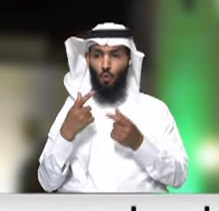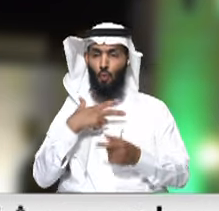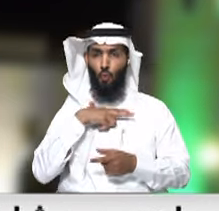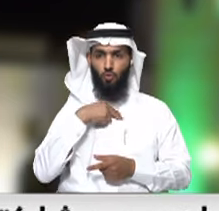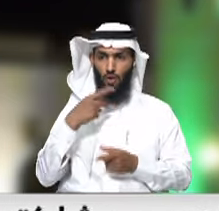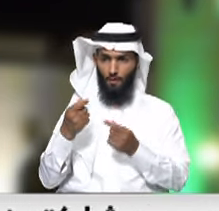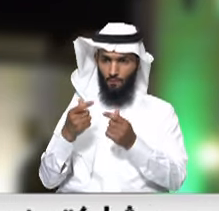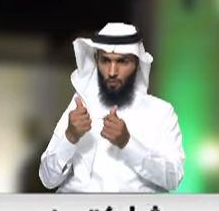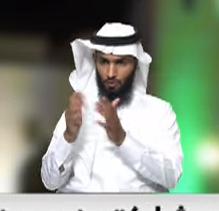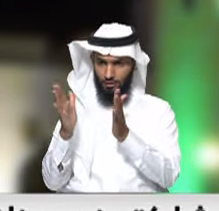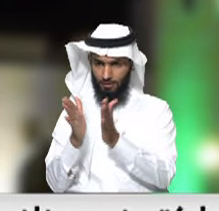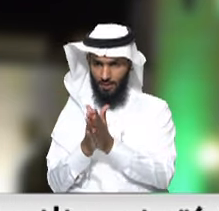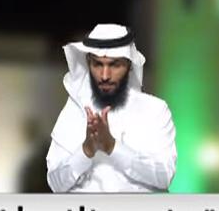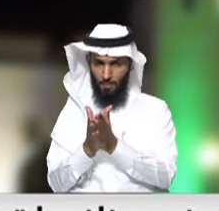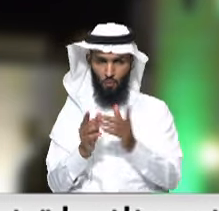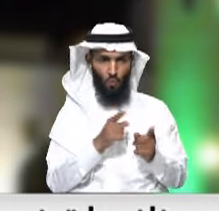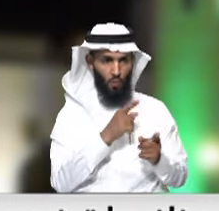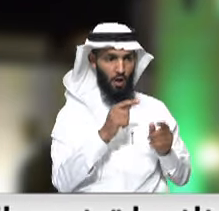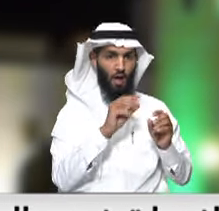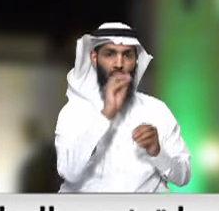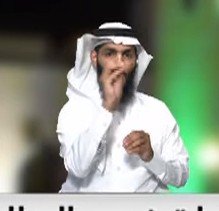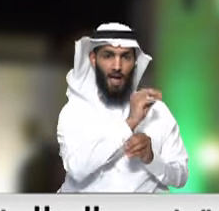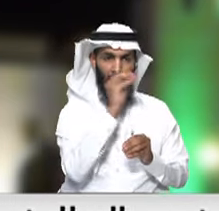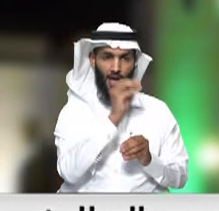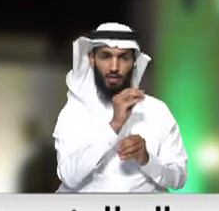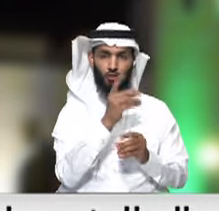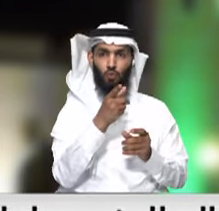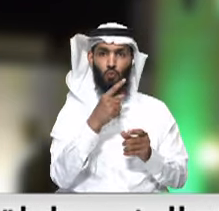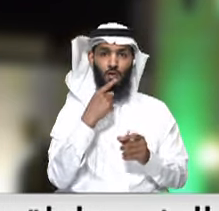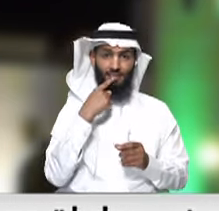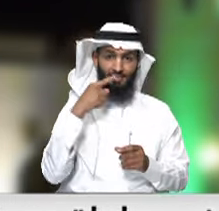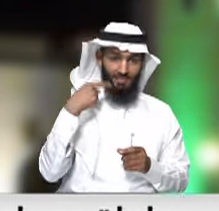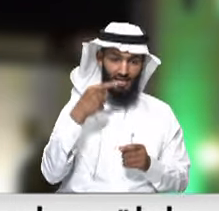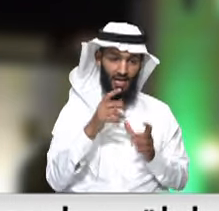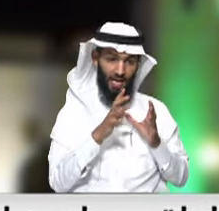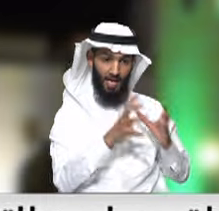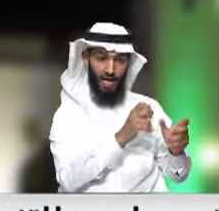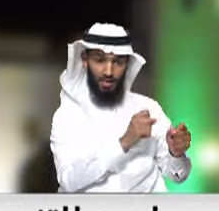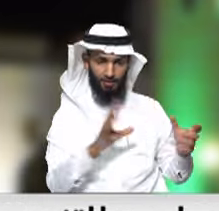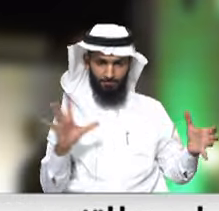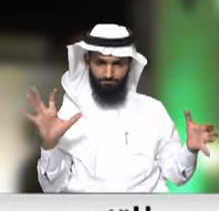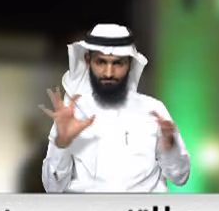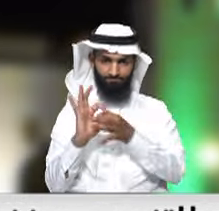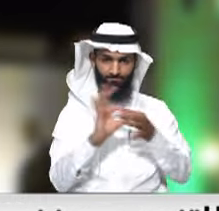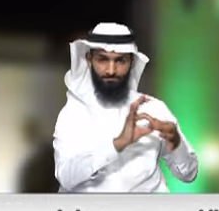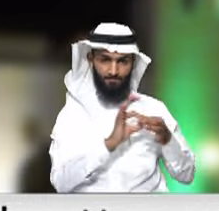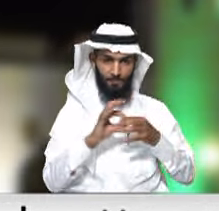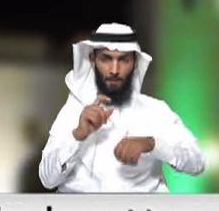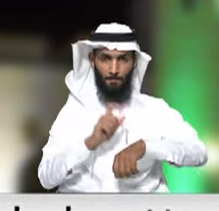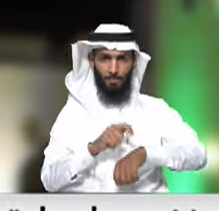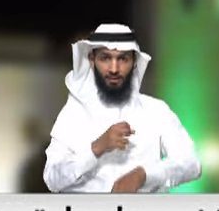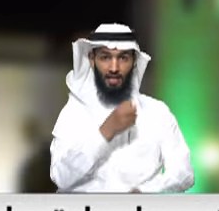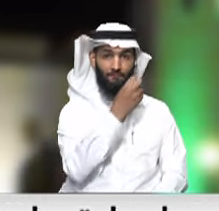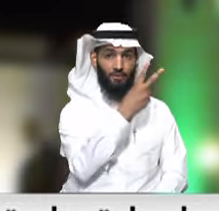والإدارات الحكومية والهيئات الملحقة والمؤسسات المستقلة، وذلك عن السنة المالية